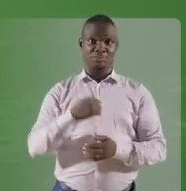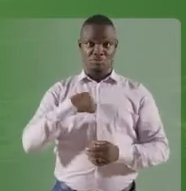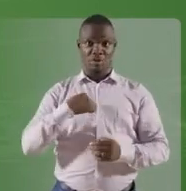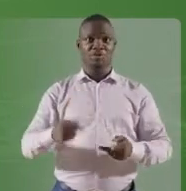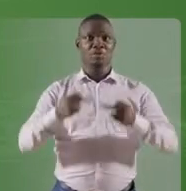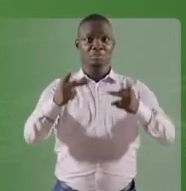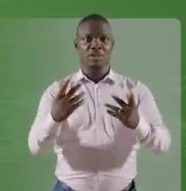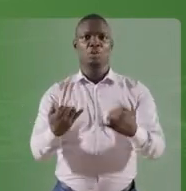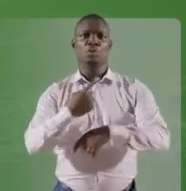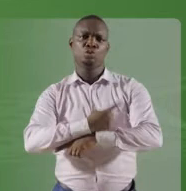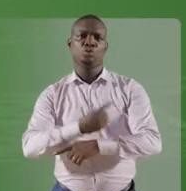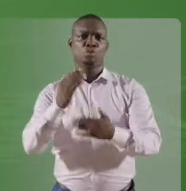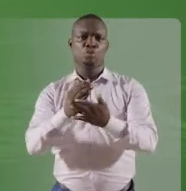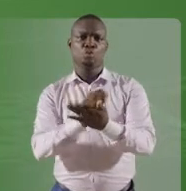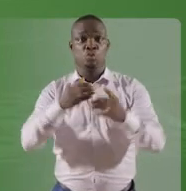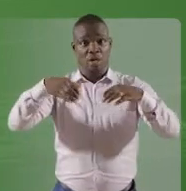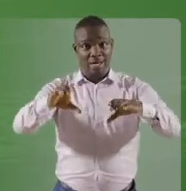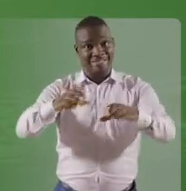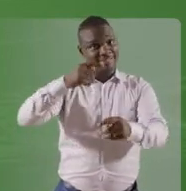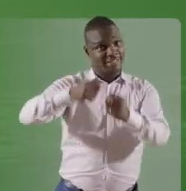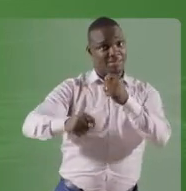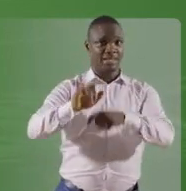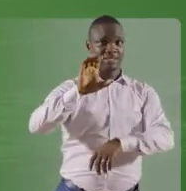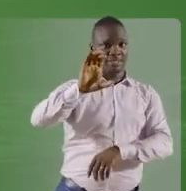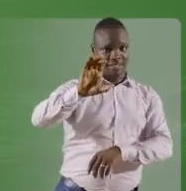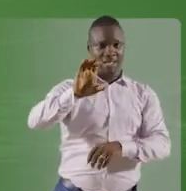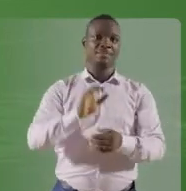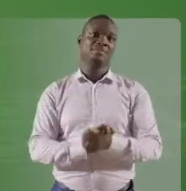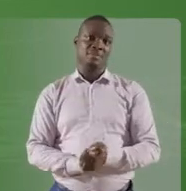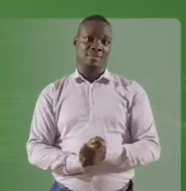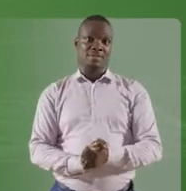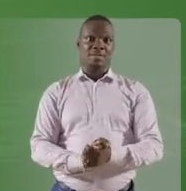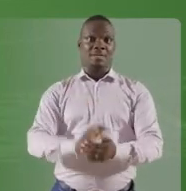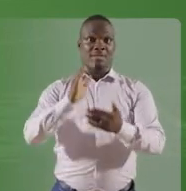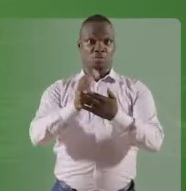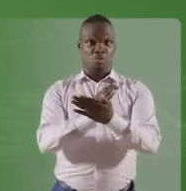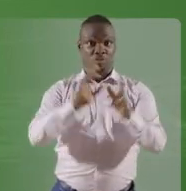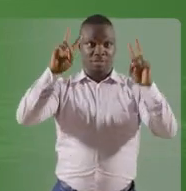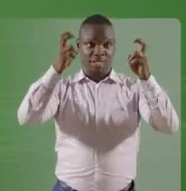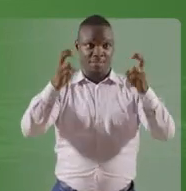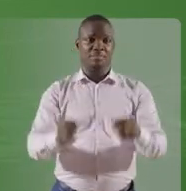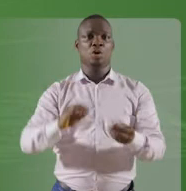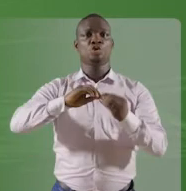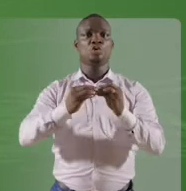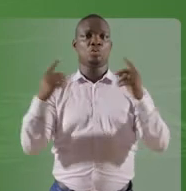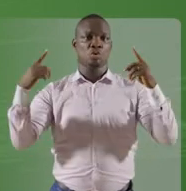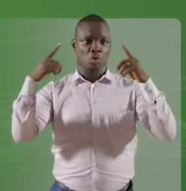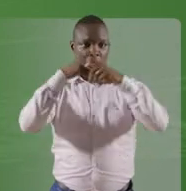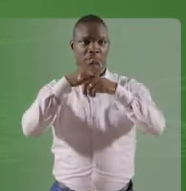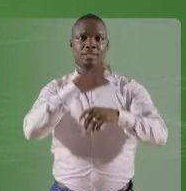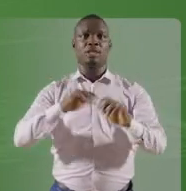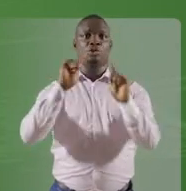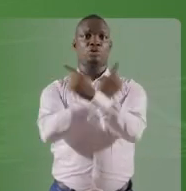présenter aujourd'hui un cours de niveau terminal C sur la leçon nombres complexes et géométrie du